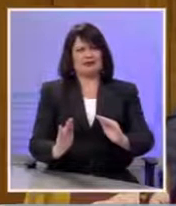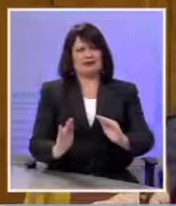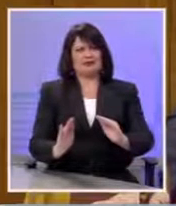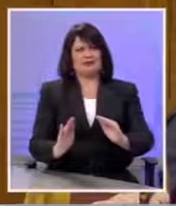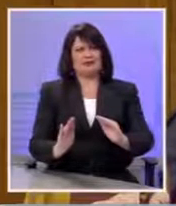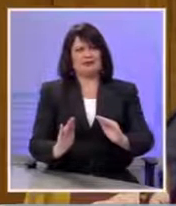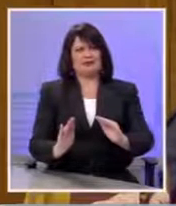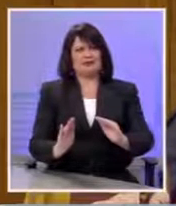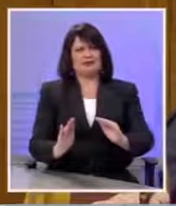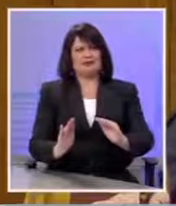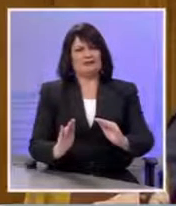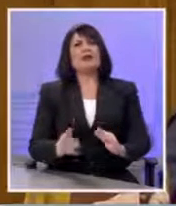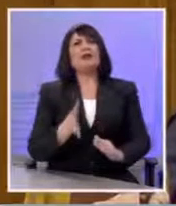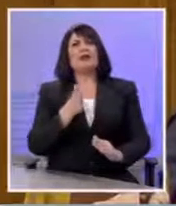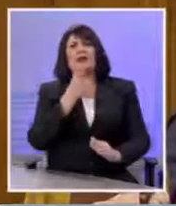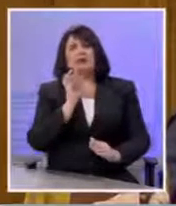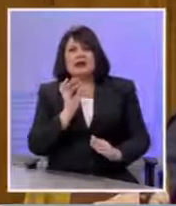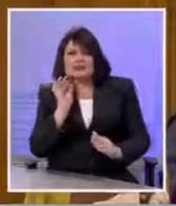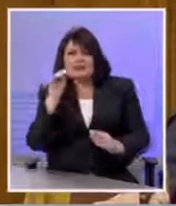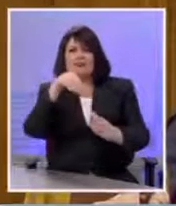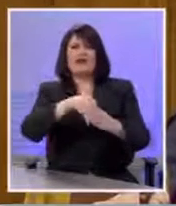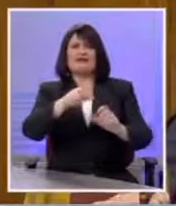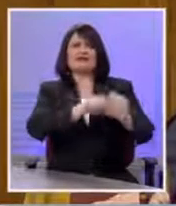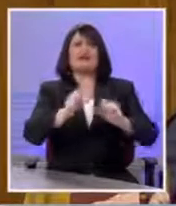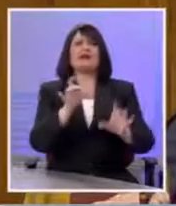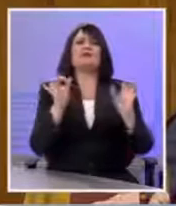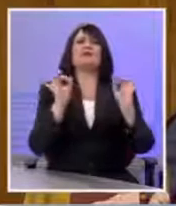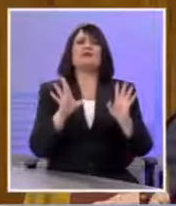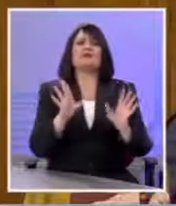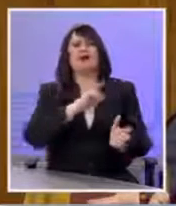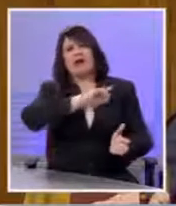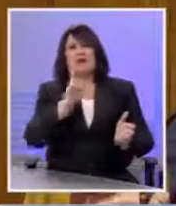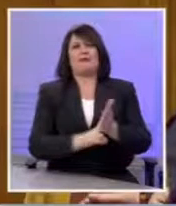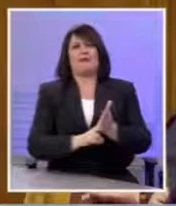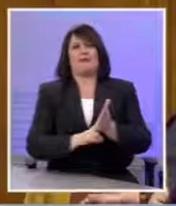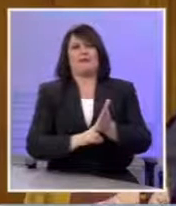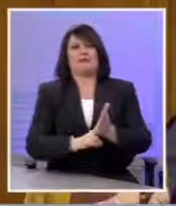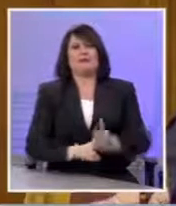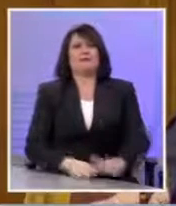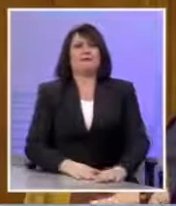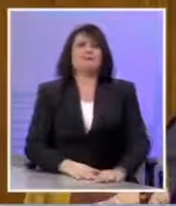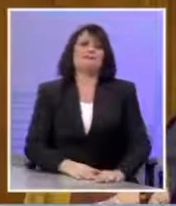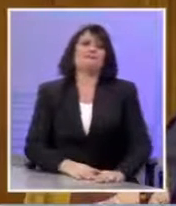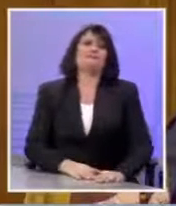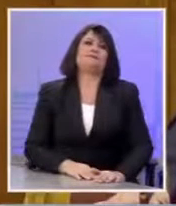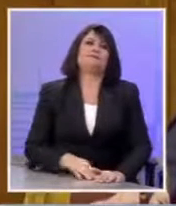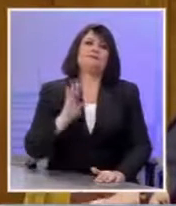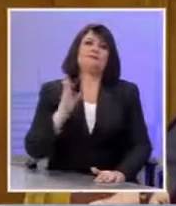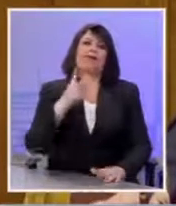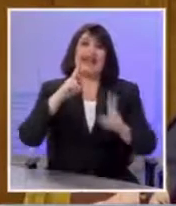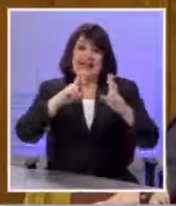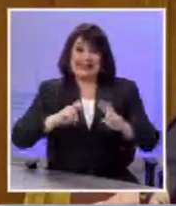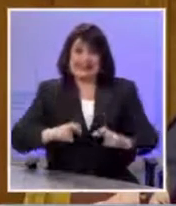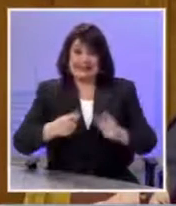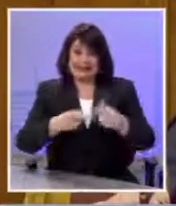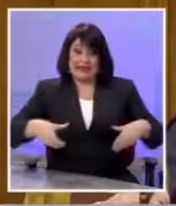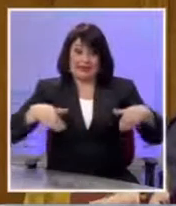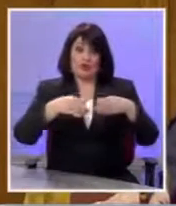που απέτρεπε κάθε είδους παρέμβαση ή αλλαγή. Γι' αυτό και οι όποιες αναφορές σε εξεταστικές επιτροπές,